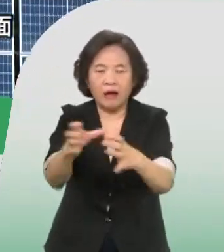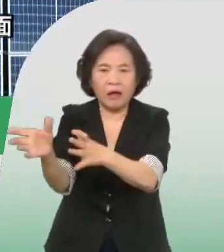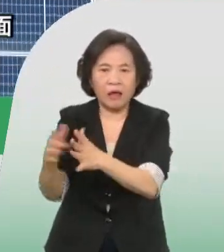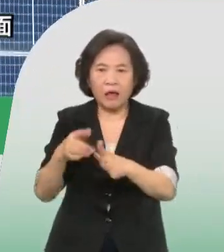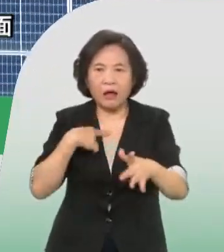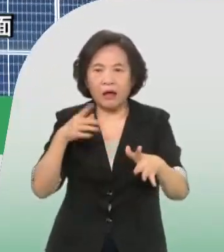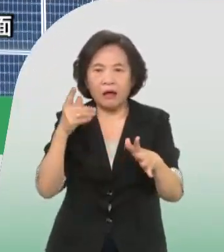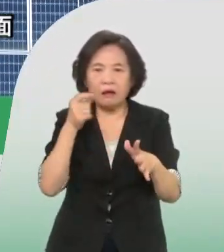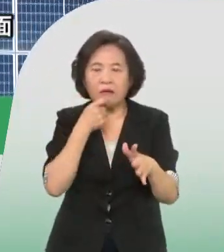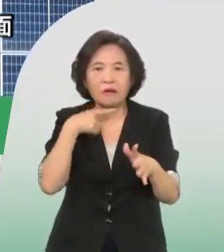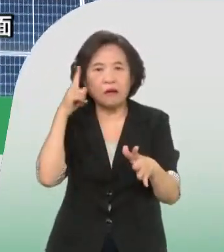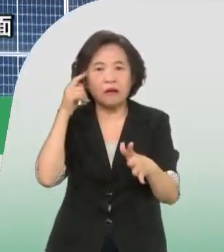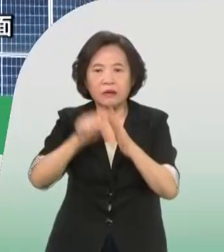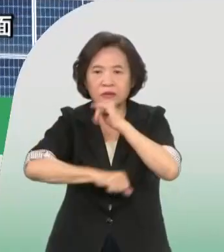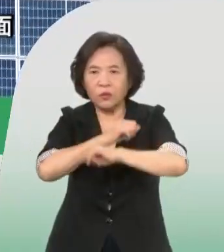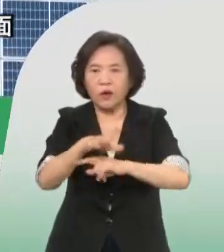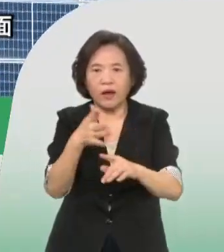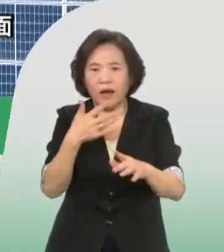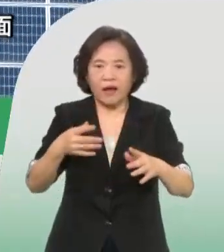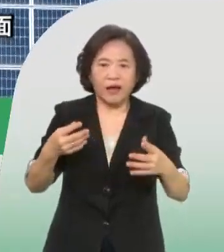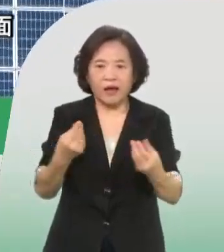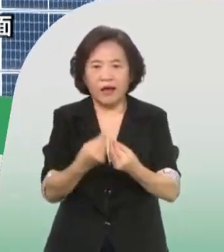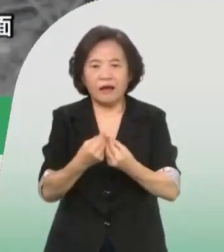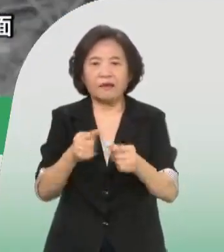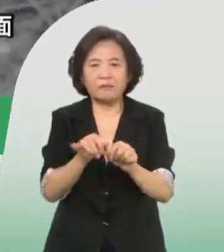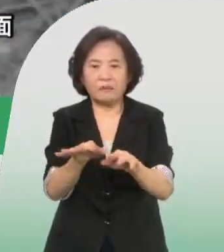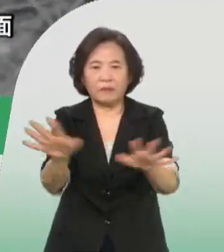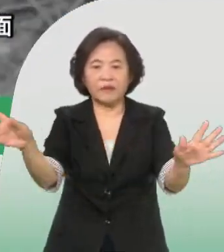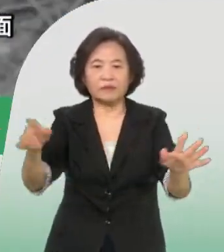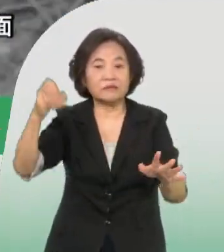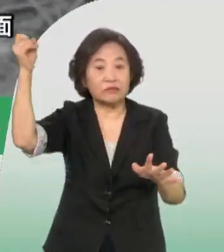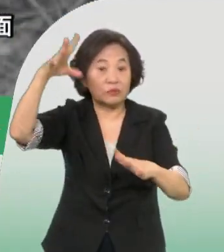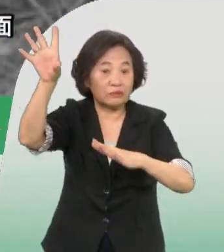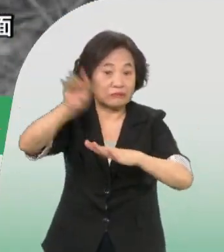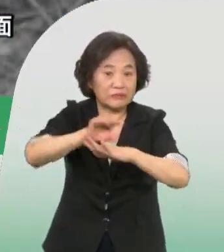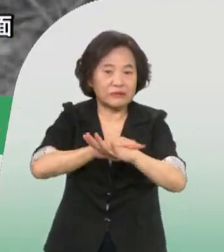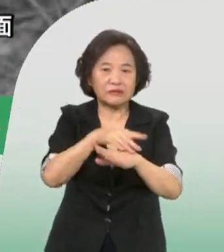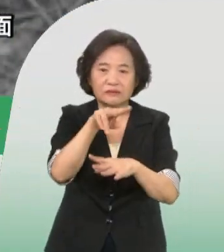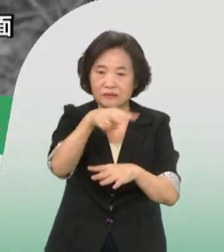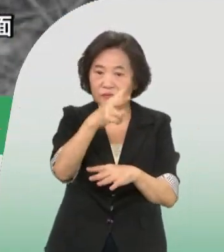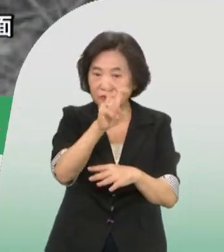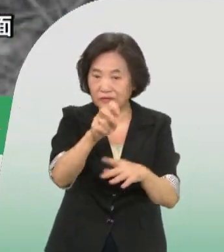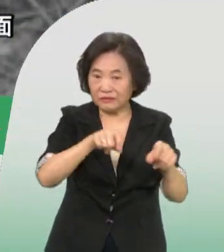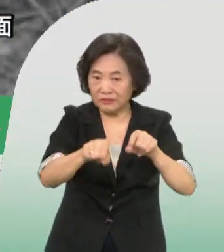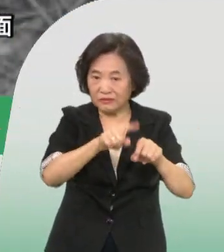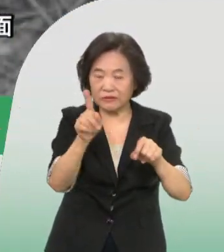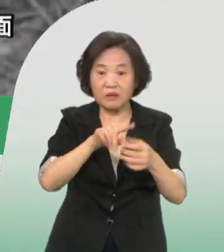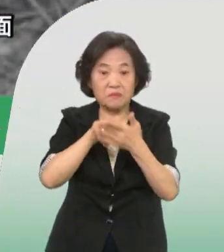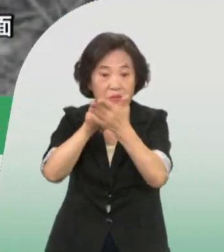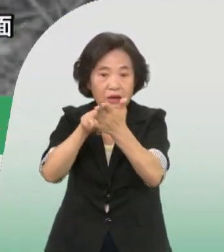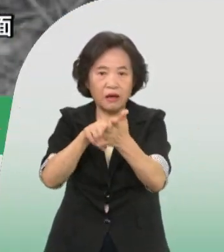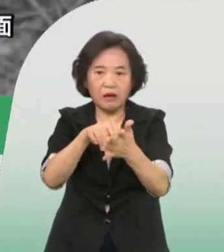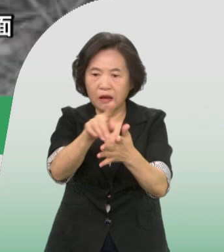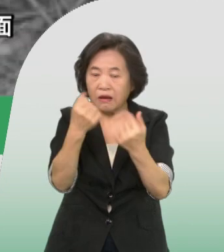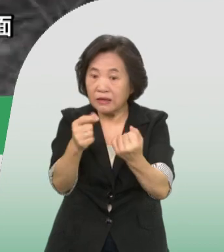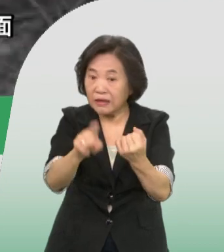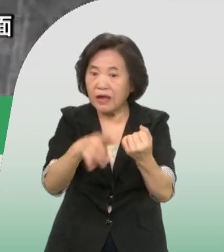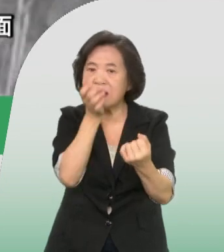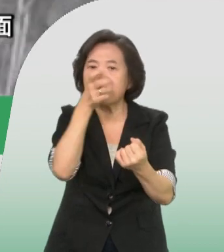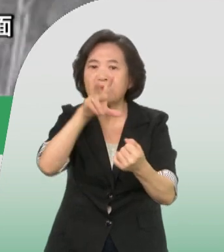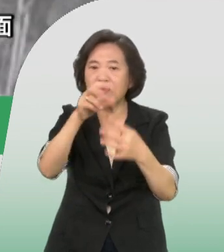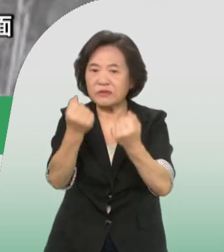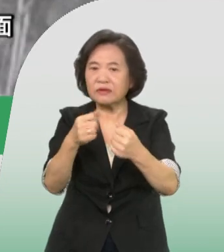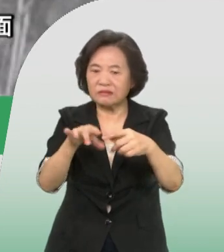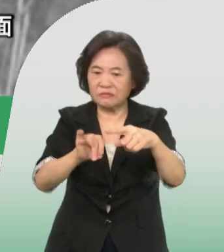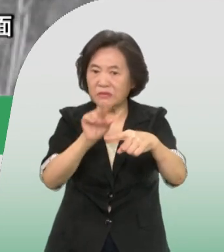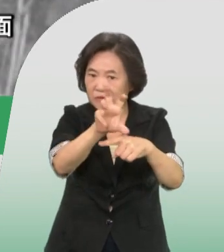就地球公民基金会的调查，苗栗县工程开发中百二十案当中，外八项系土生鸟界重要古身